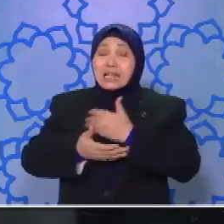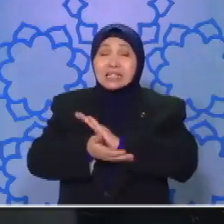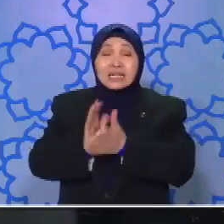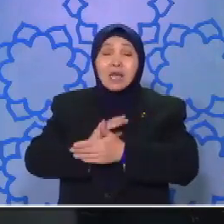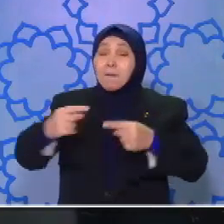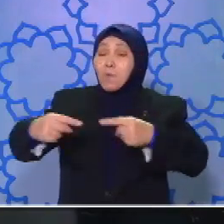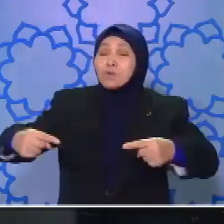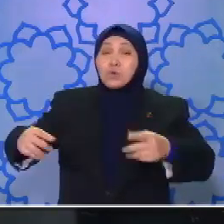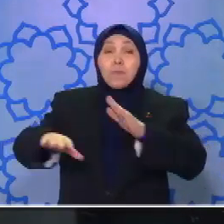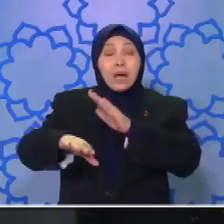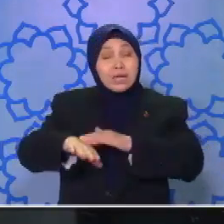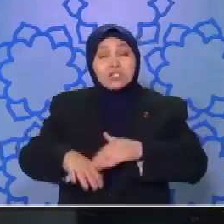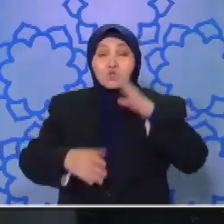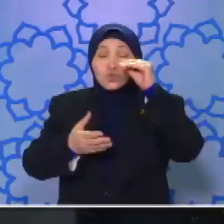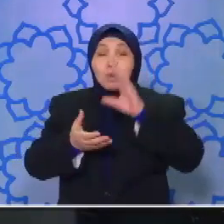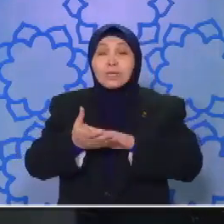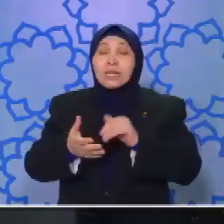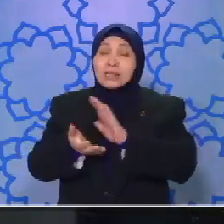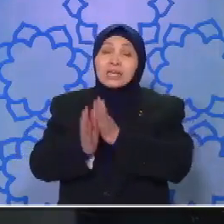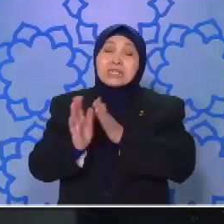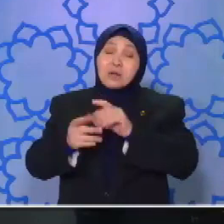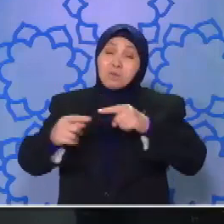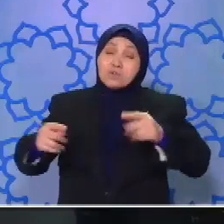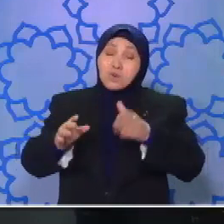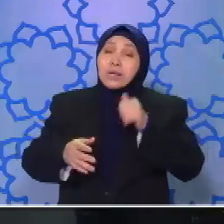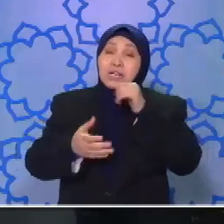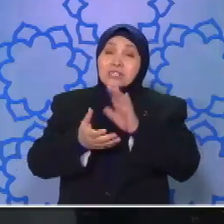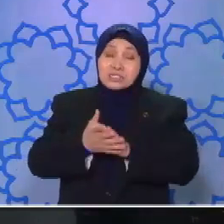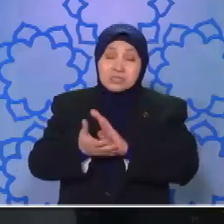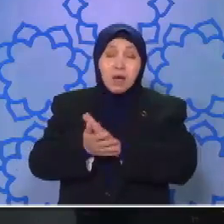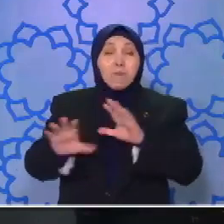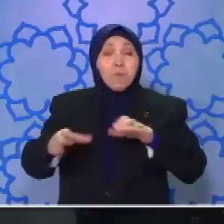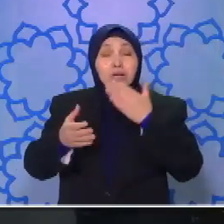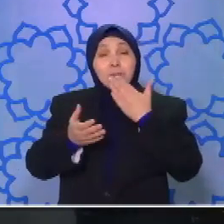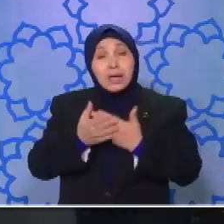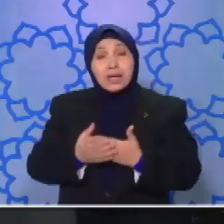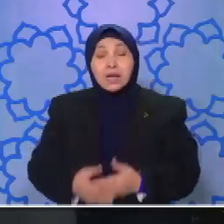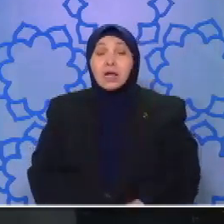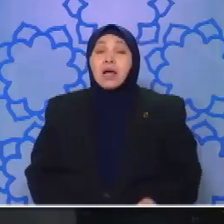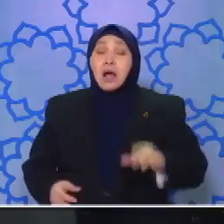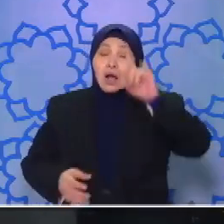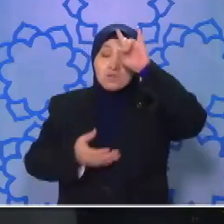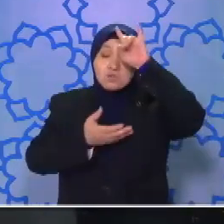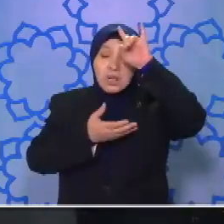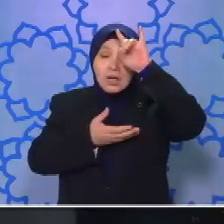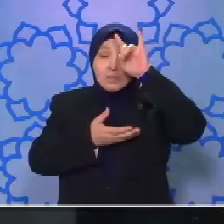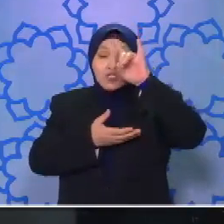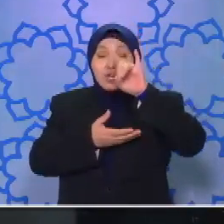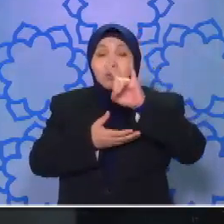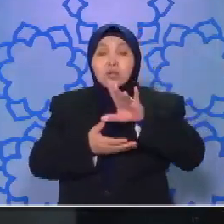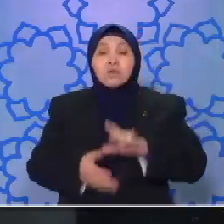musuh kepada suami, tak menjadi musuh kepada isteri dalam melakukan kebaikan. Ayat 82. A'udzubillahi minasyaitanir rajim.